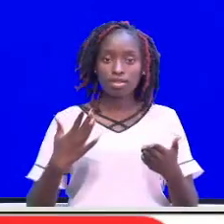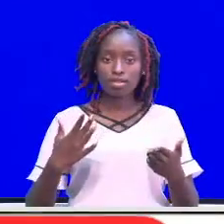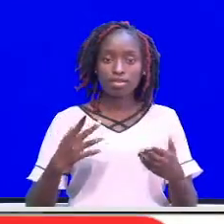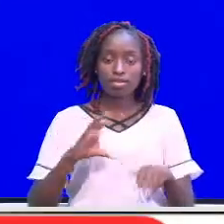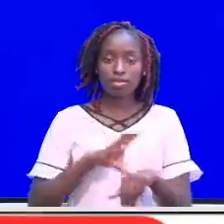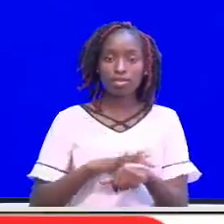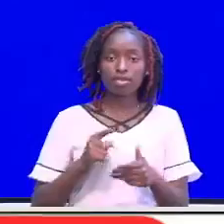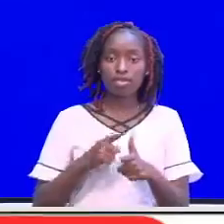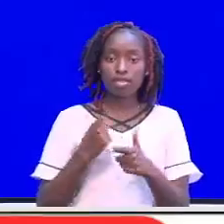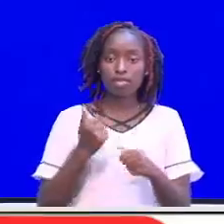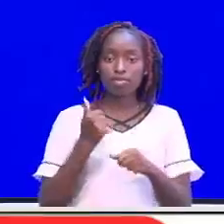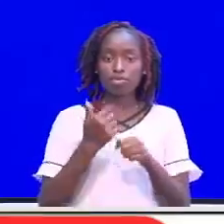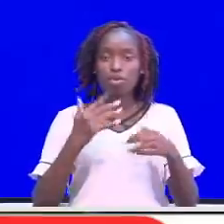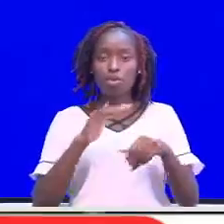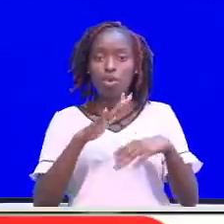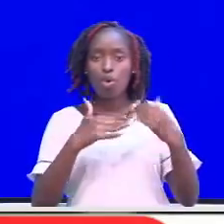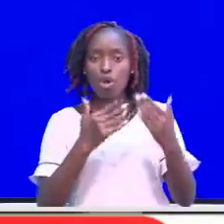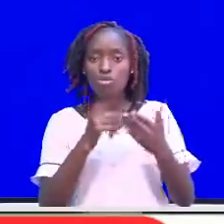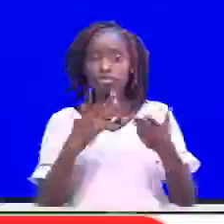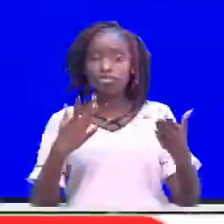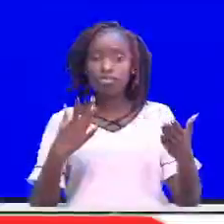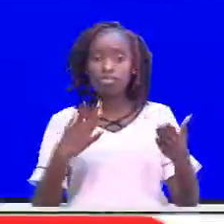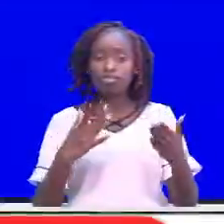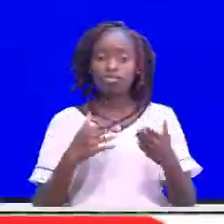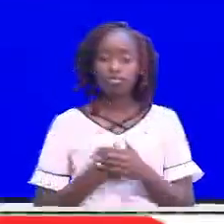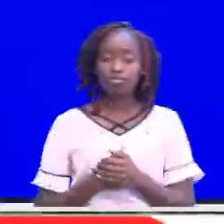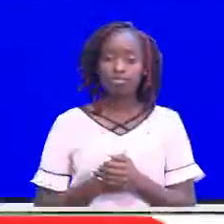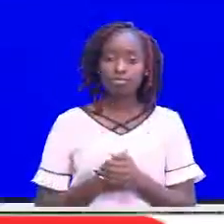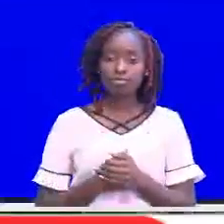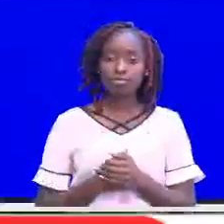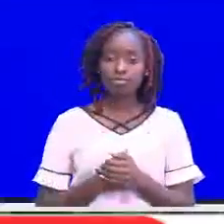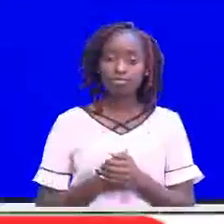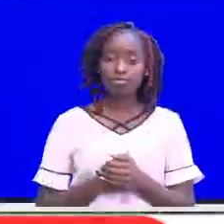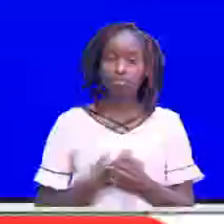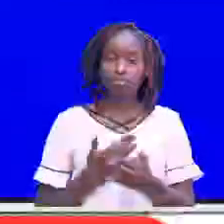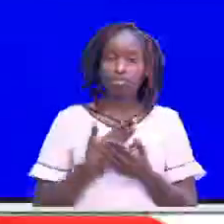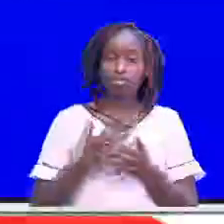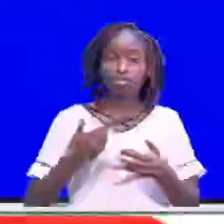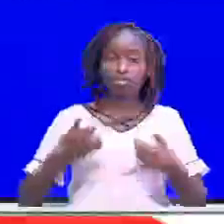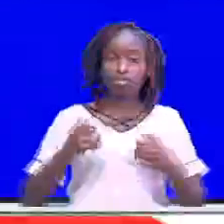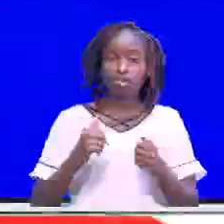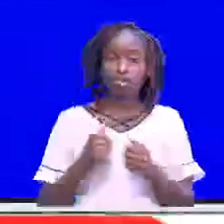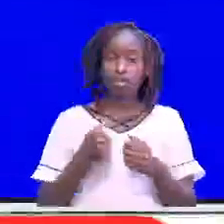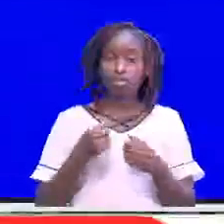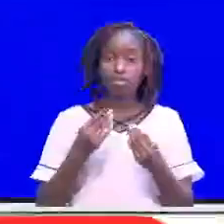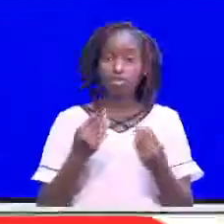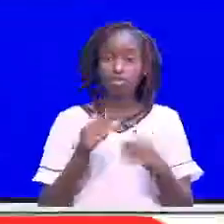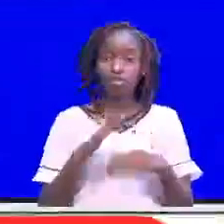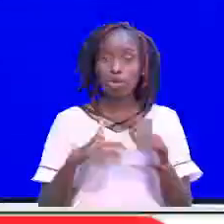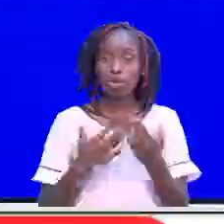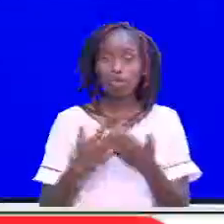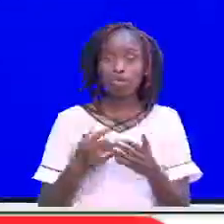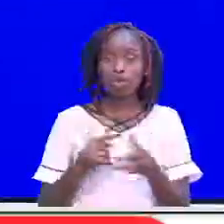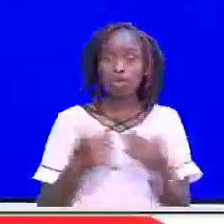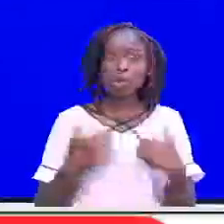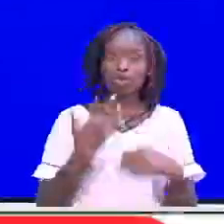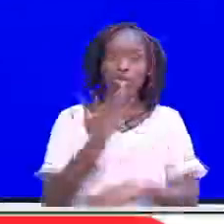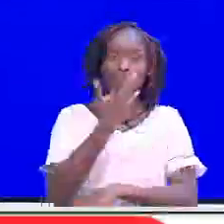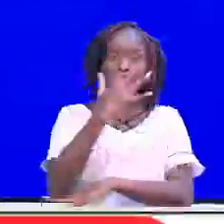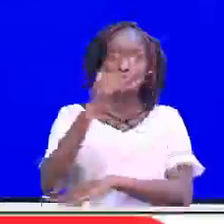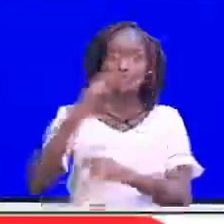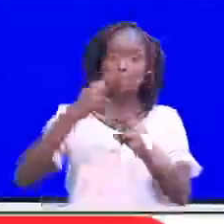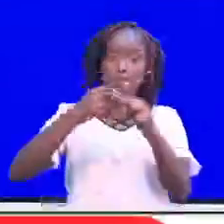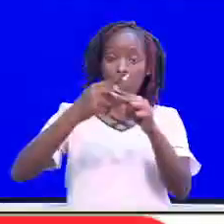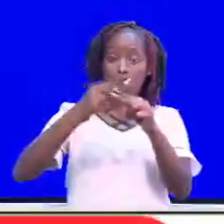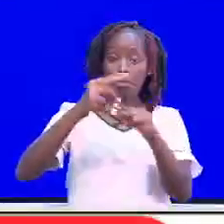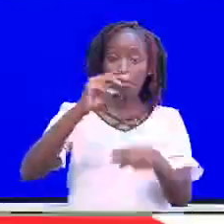ukoo mmoja. So hiyo ni bliga Kitharaka. Katika suala la kutatua mizozo hiyo, mti wa mugumo ulitumika na wazee hao kama eneo